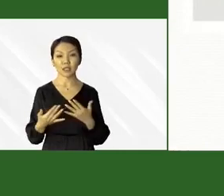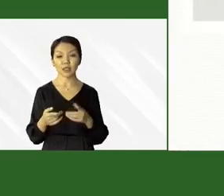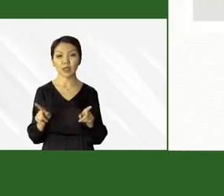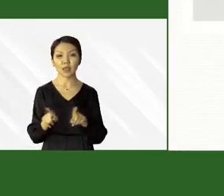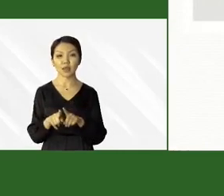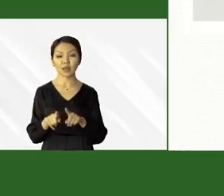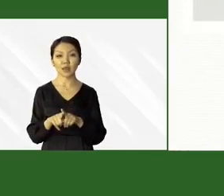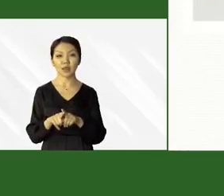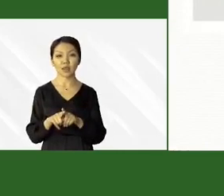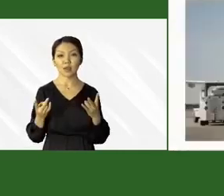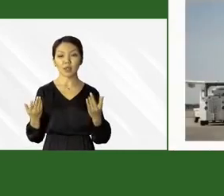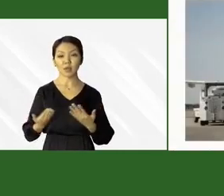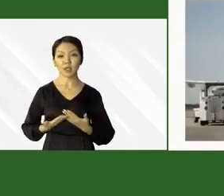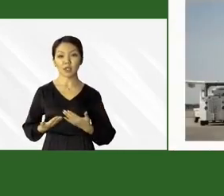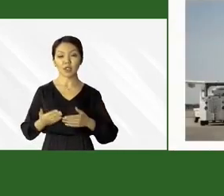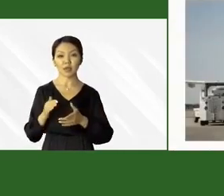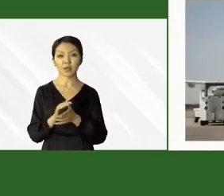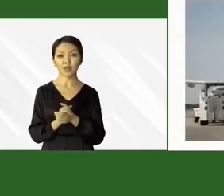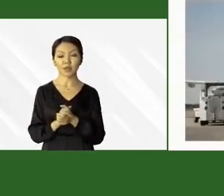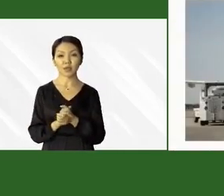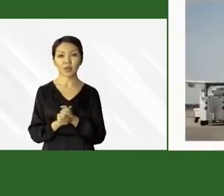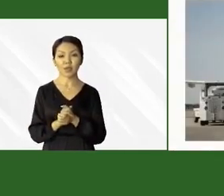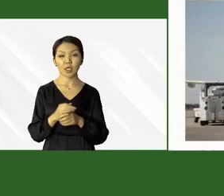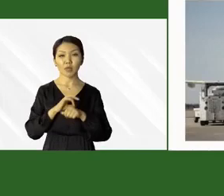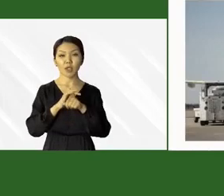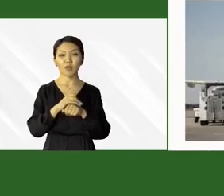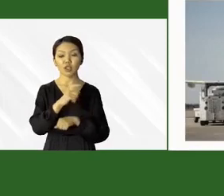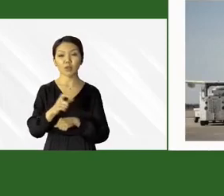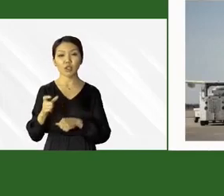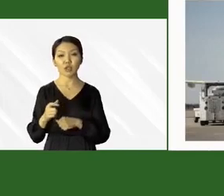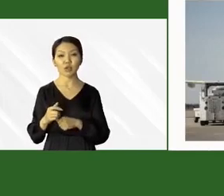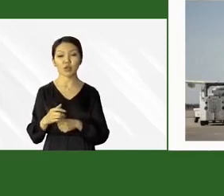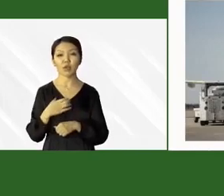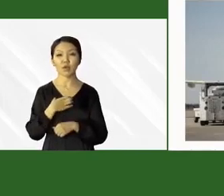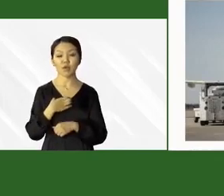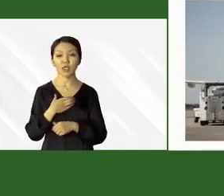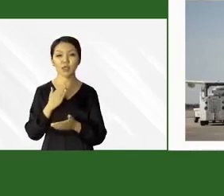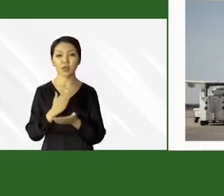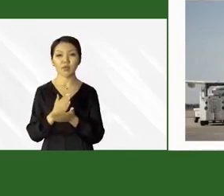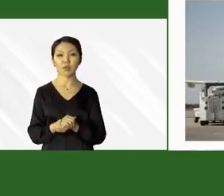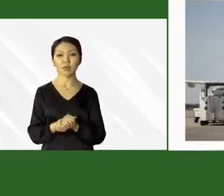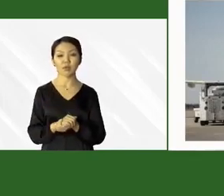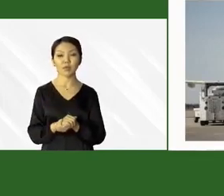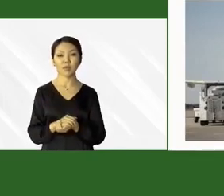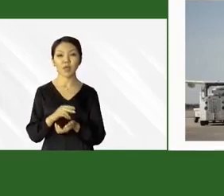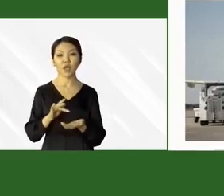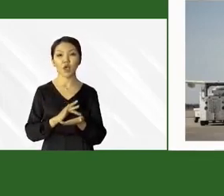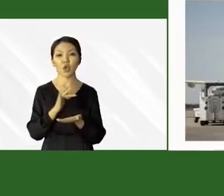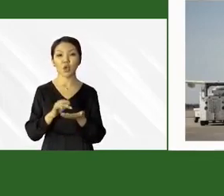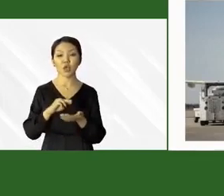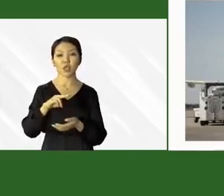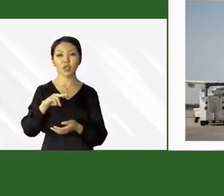также потребительские товары. При перевозке пассажиров большое значение имеет воздушный транспорт. Город